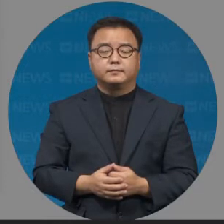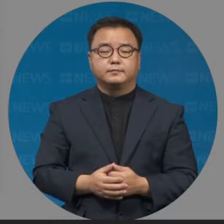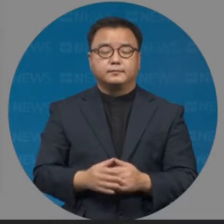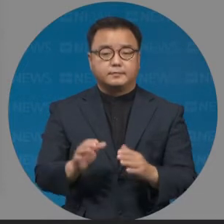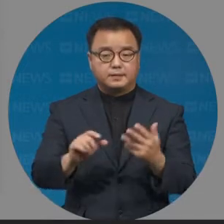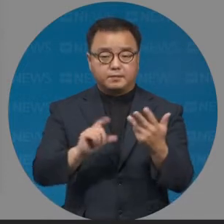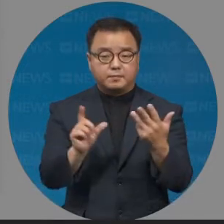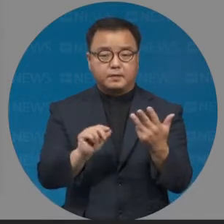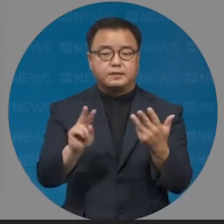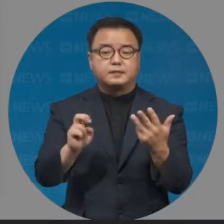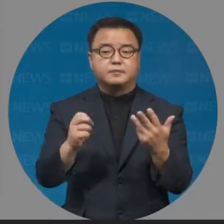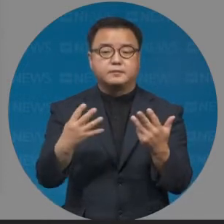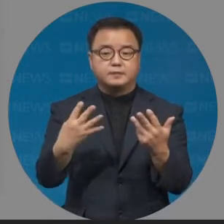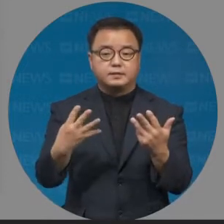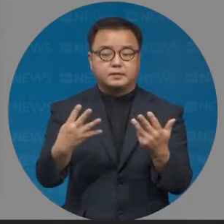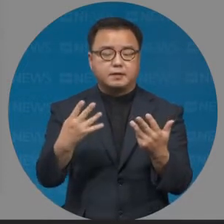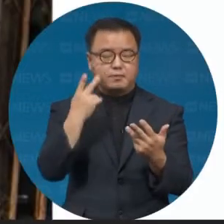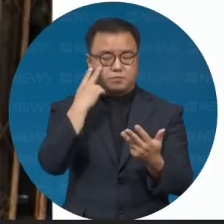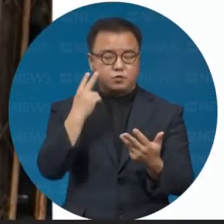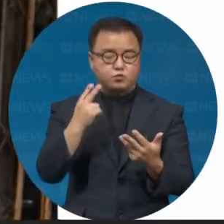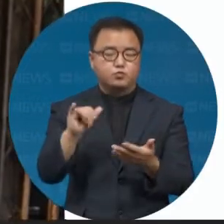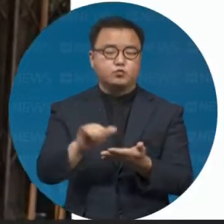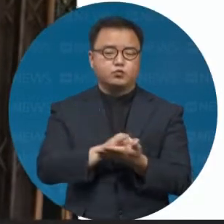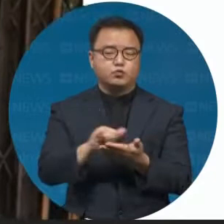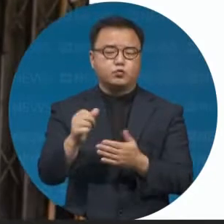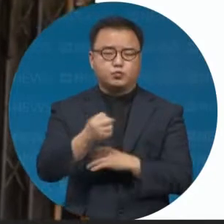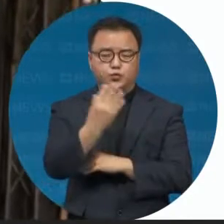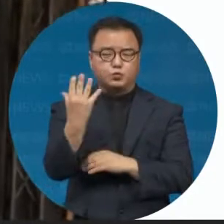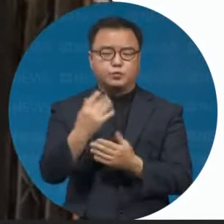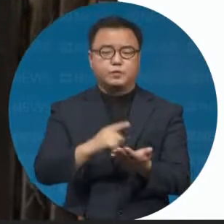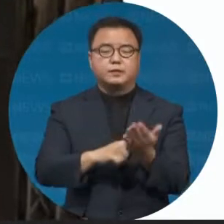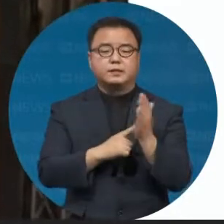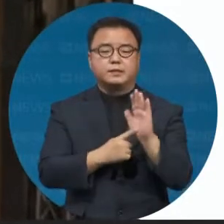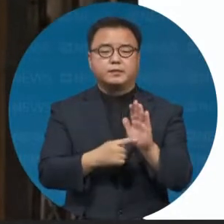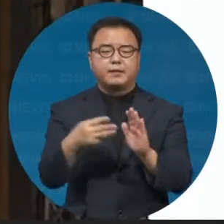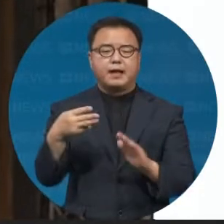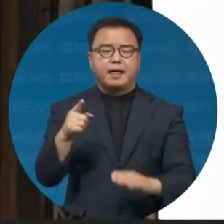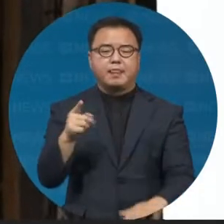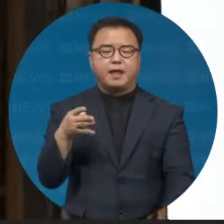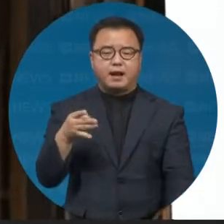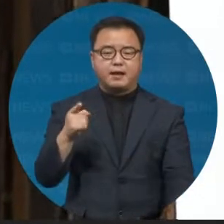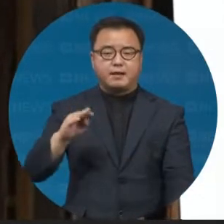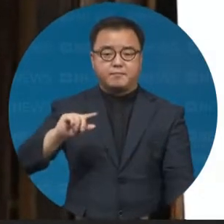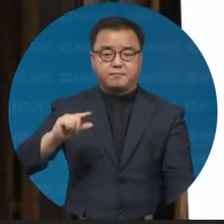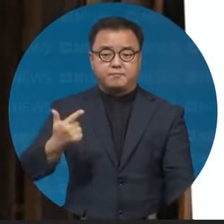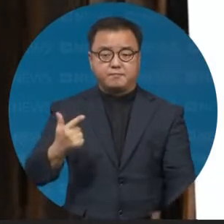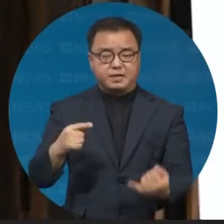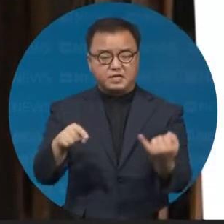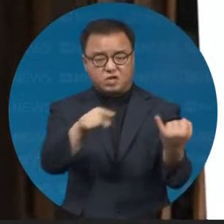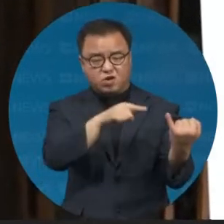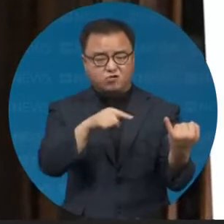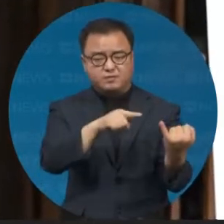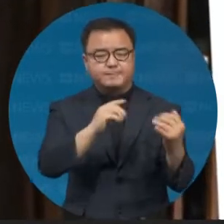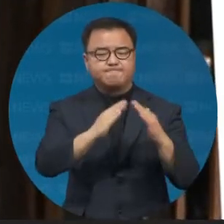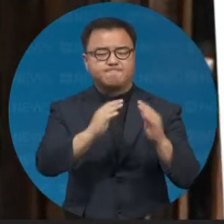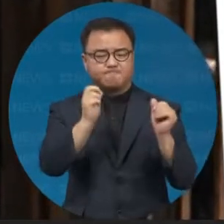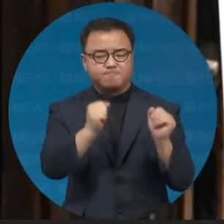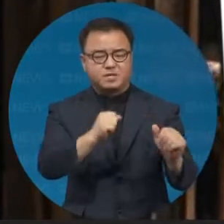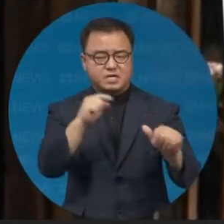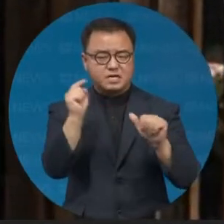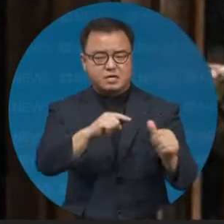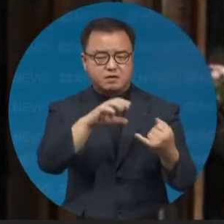지난달 24일 미국 뉴욕타임스는 탈레반이 여성들에게 집에 머물라고 지시했다고 전했습니다.